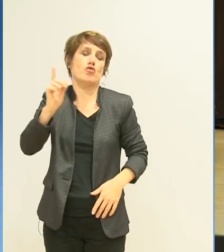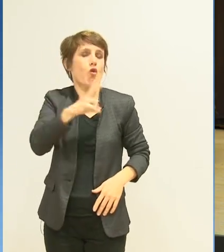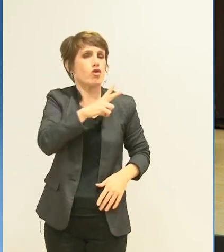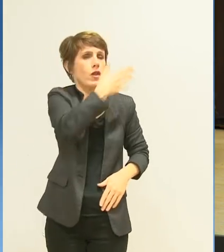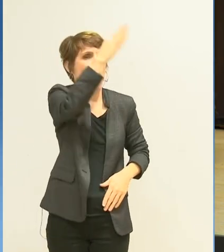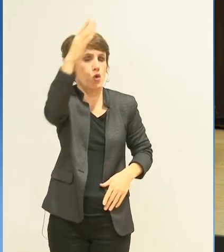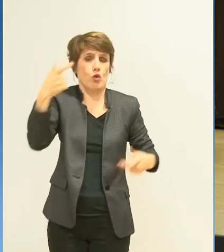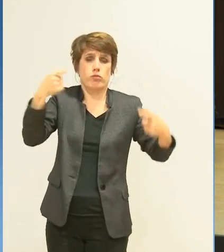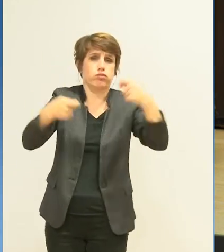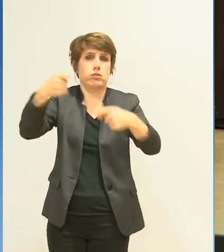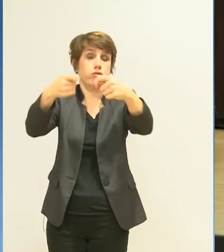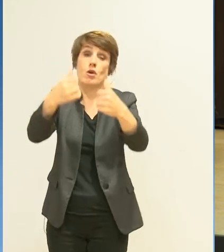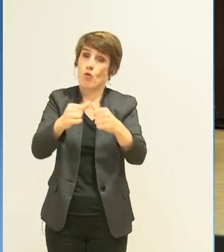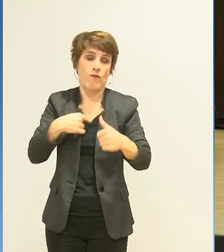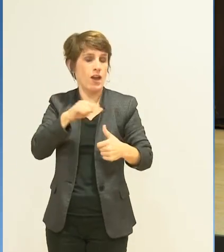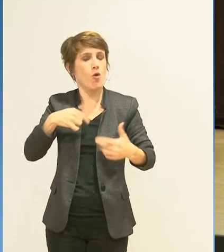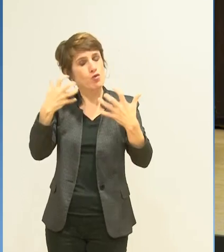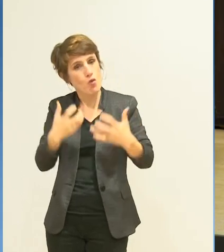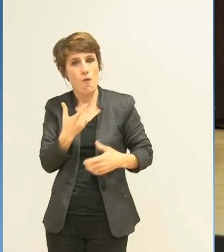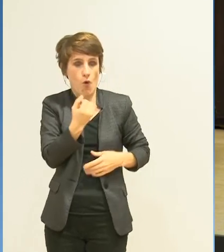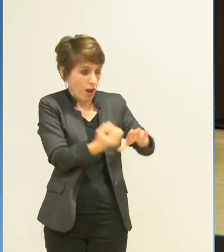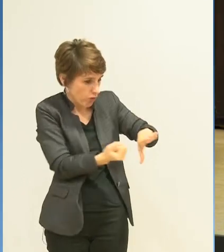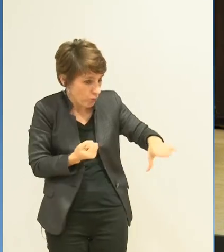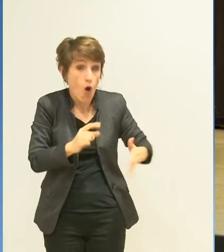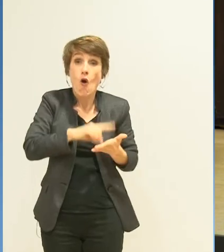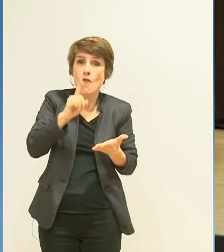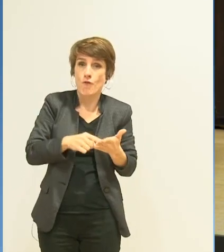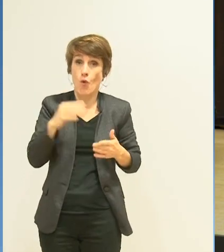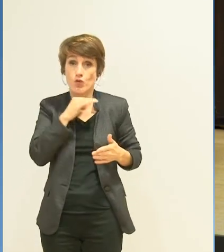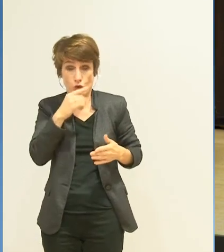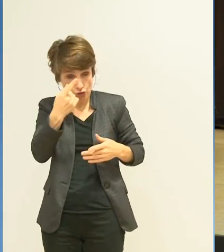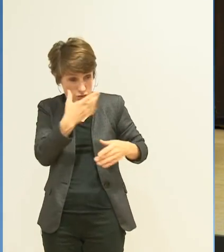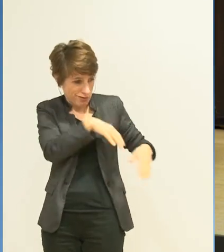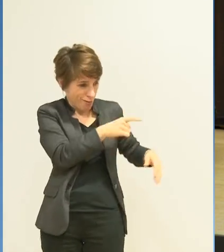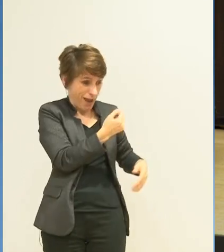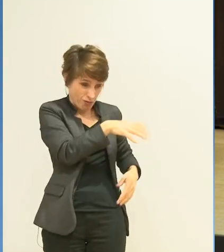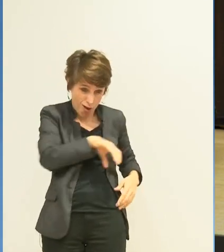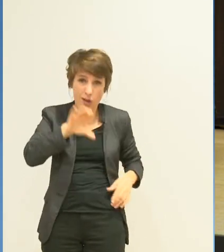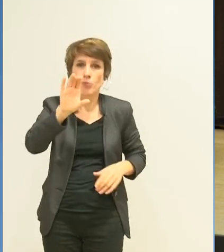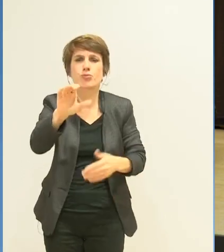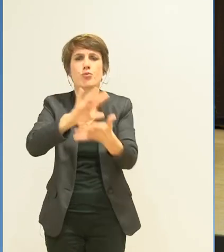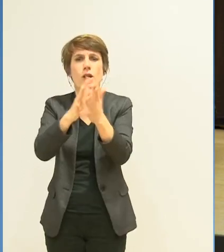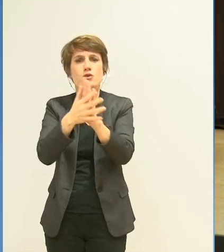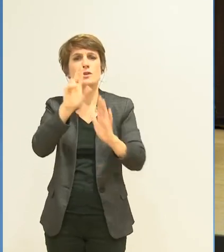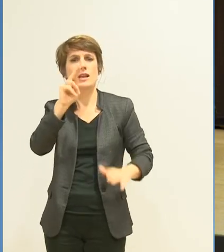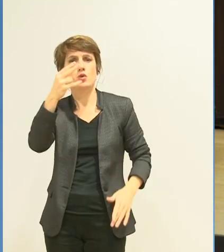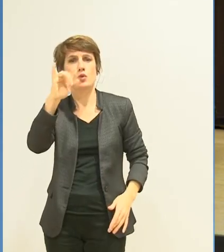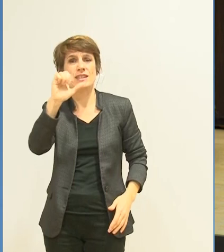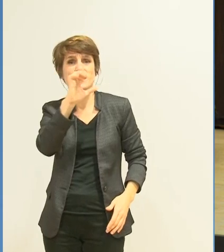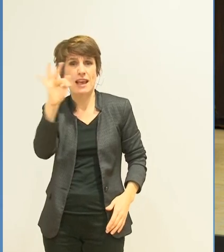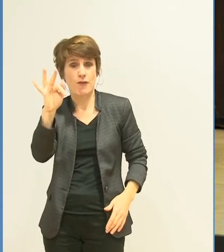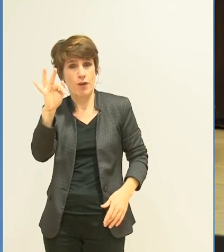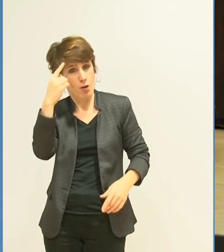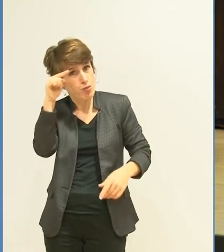titre exceptionnel son fonds d'urgence pour soutenir l'unicef qui fournit des produits de première nécessité à 275 me enfants et